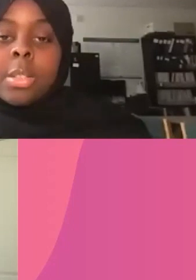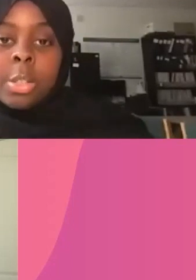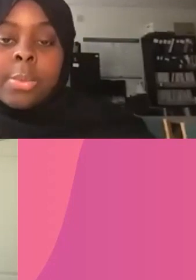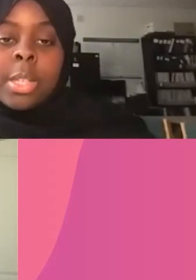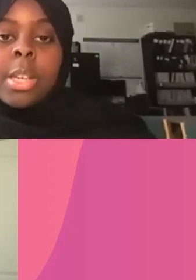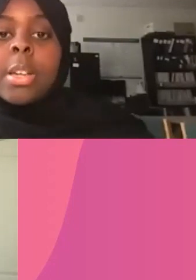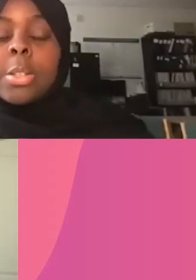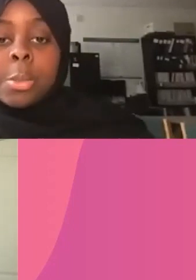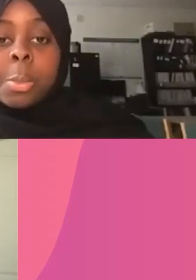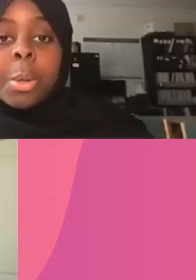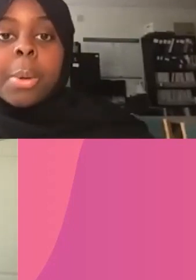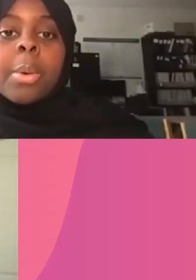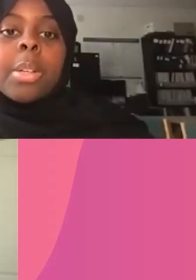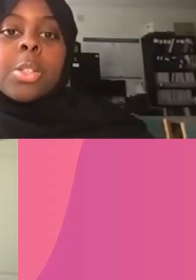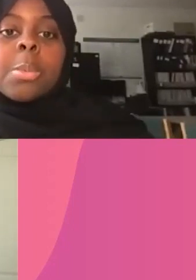garder en tête